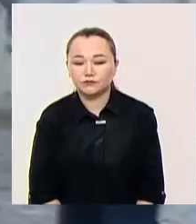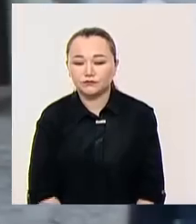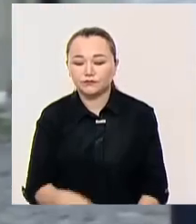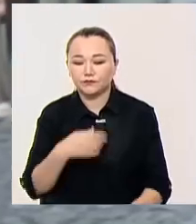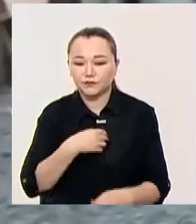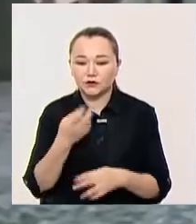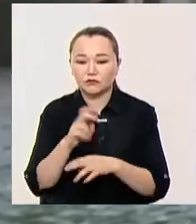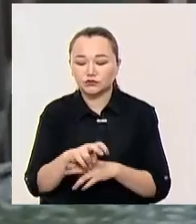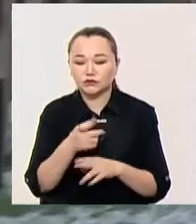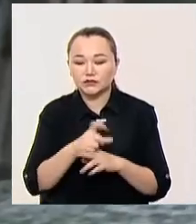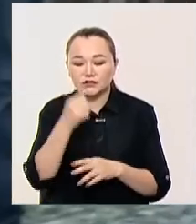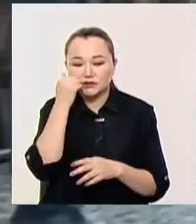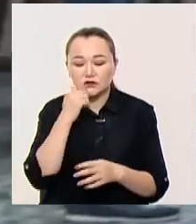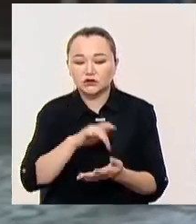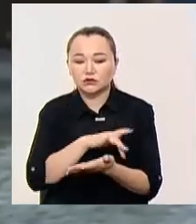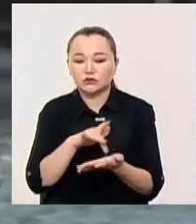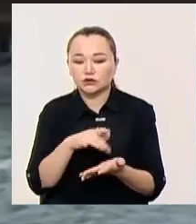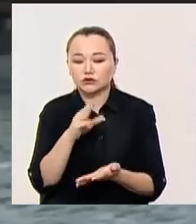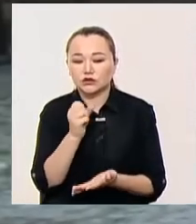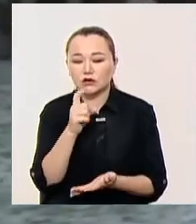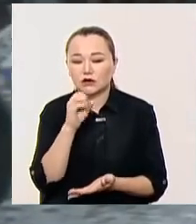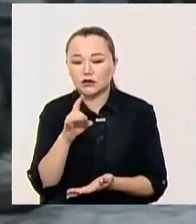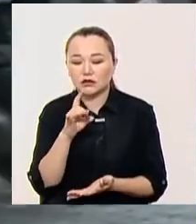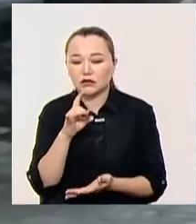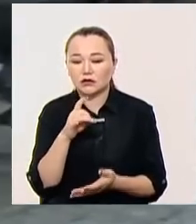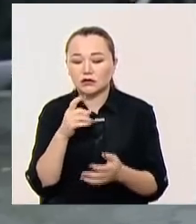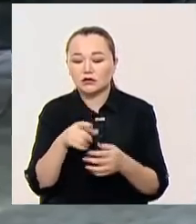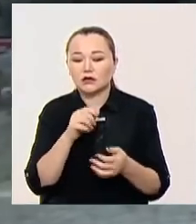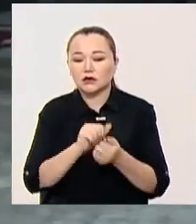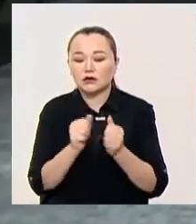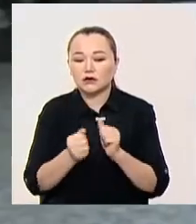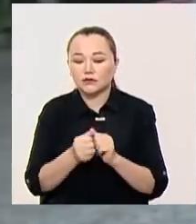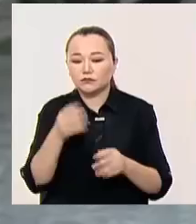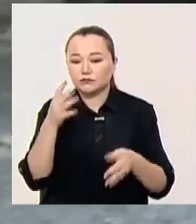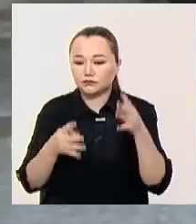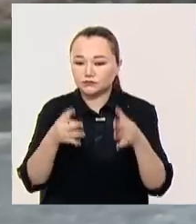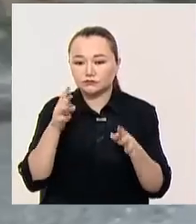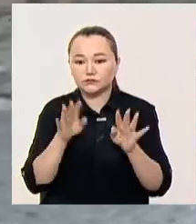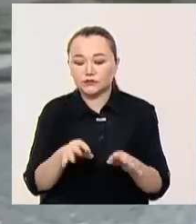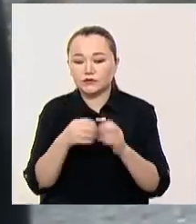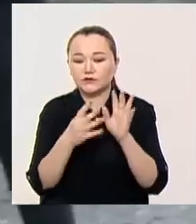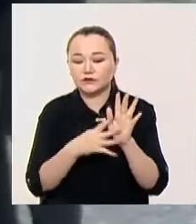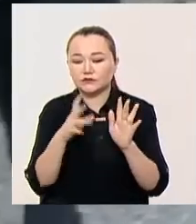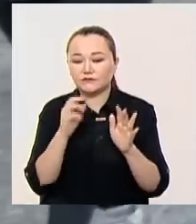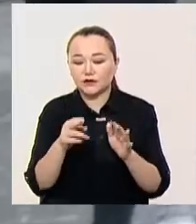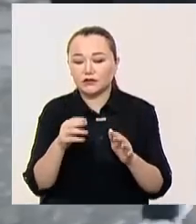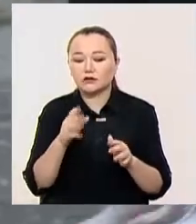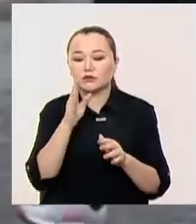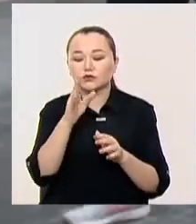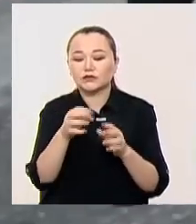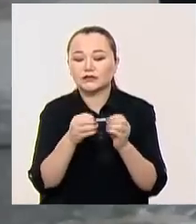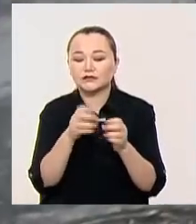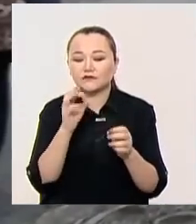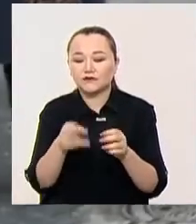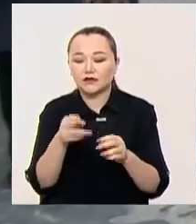Мен келе жатқан ескі шаһар қаласы Ргетасы кейіп мұндағысы 19-шы ғасыр, алдыңғысы 10 ғасырдан